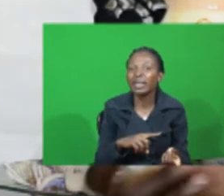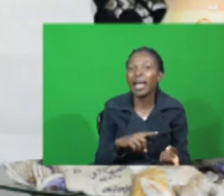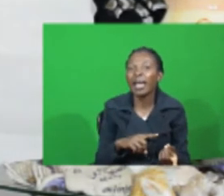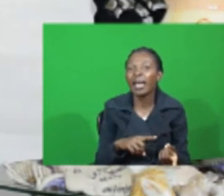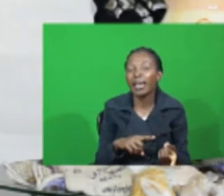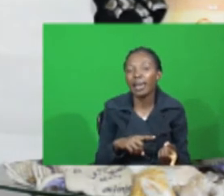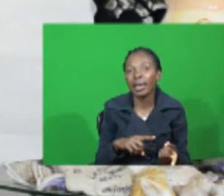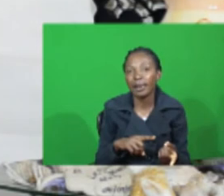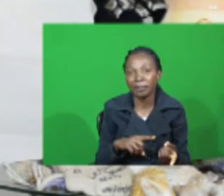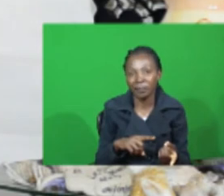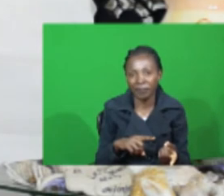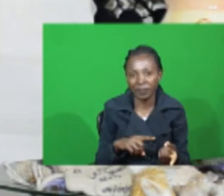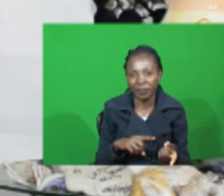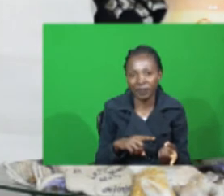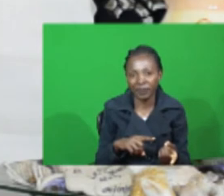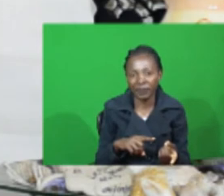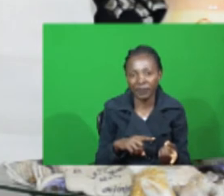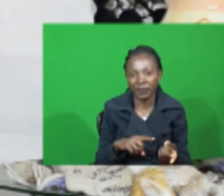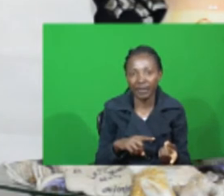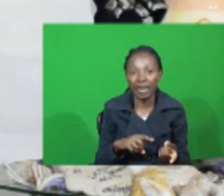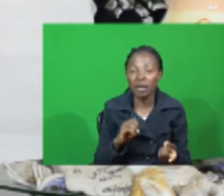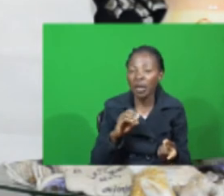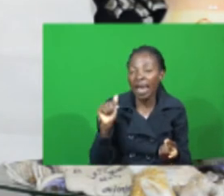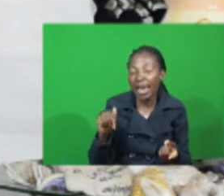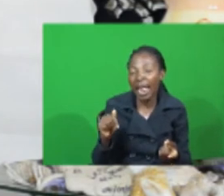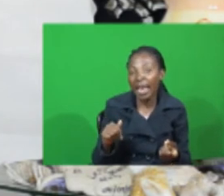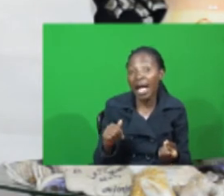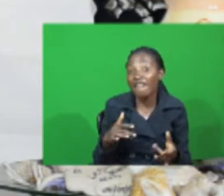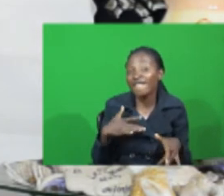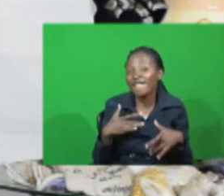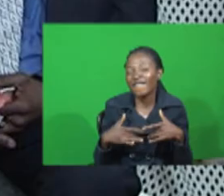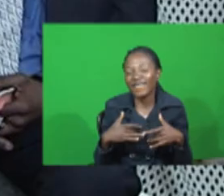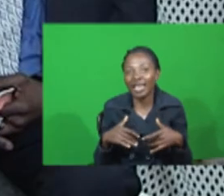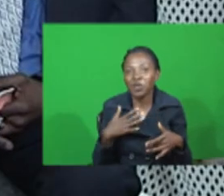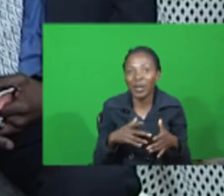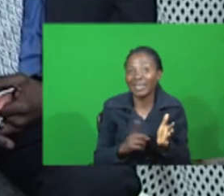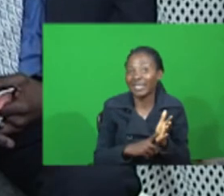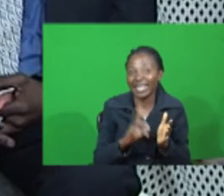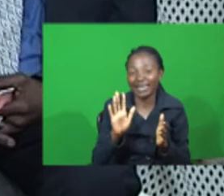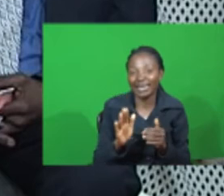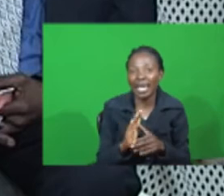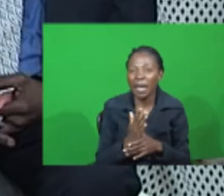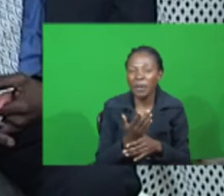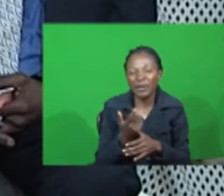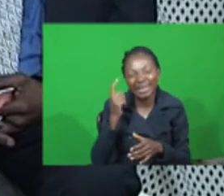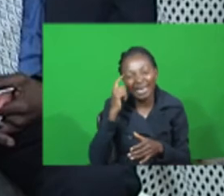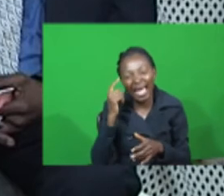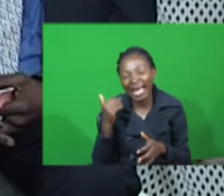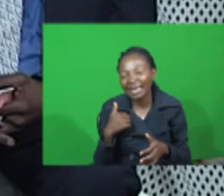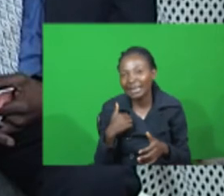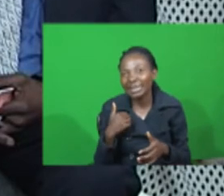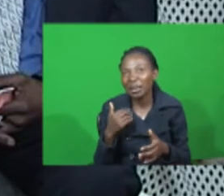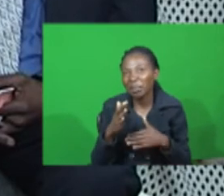angafirwa nemudzimai Judha ehe angafirwa nemudzimai saka nenguva yareba nengare kuti semunhu